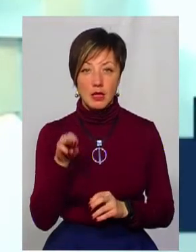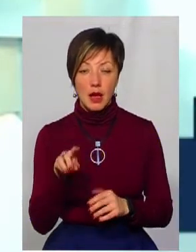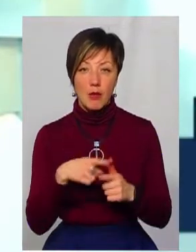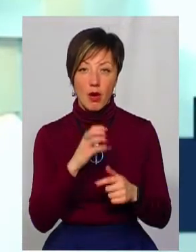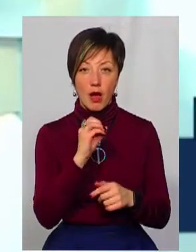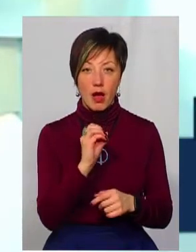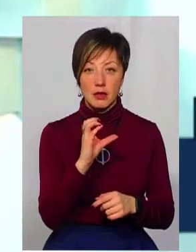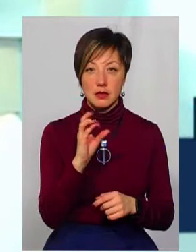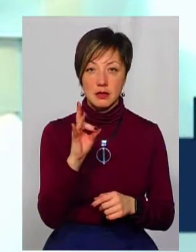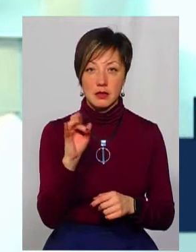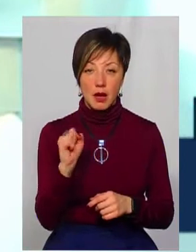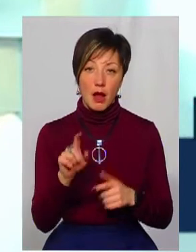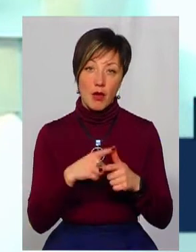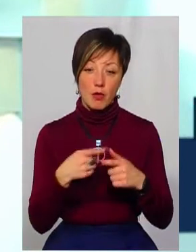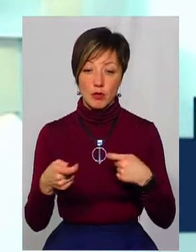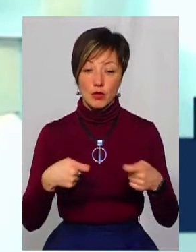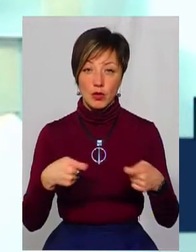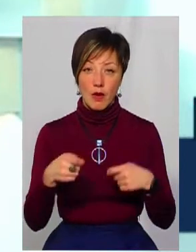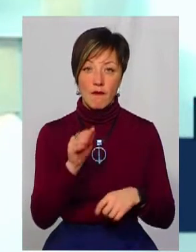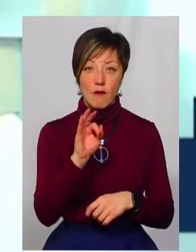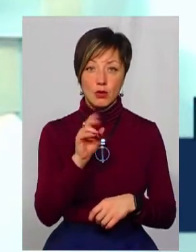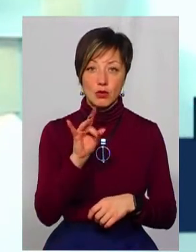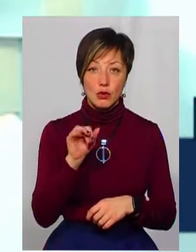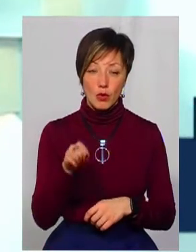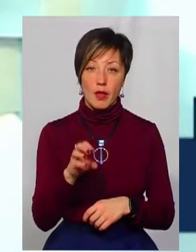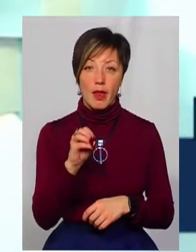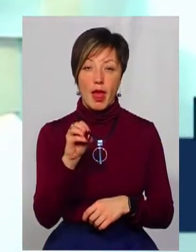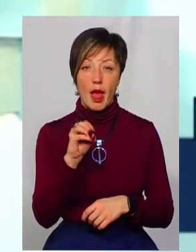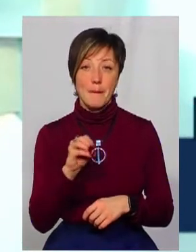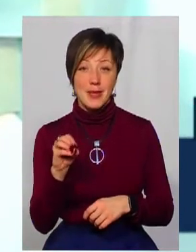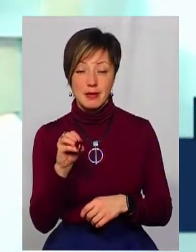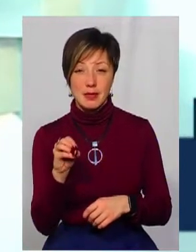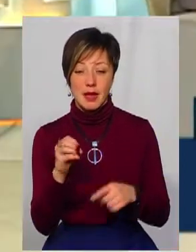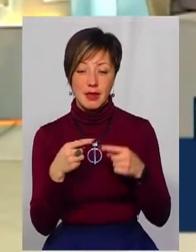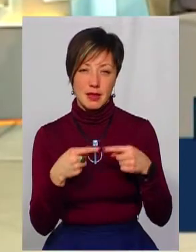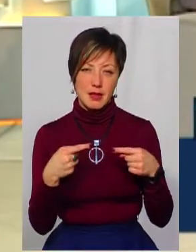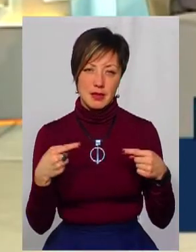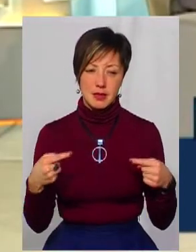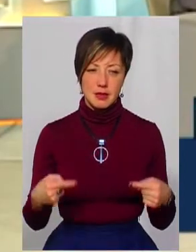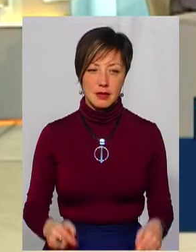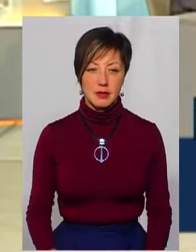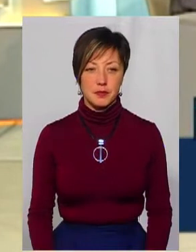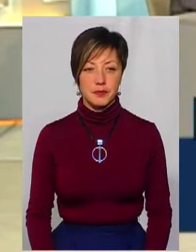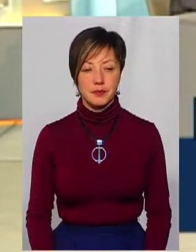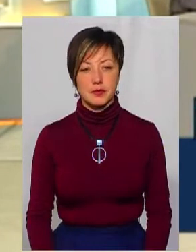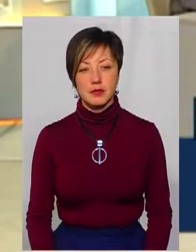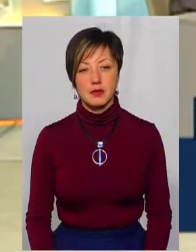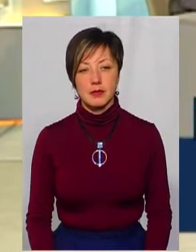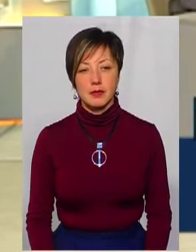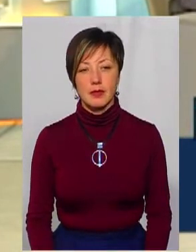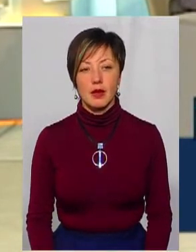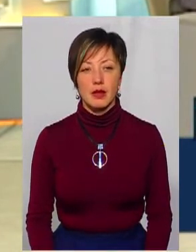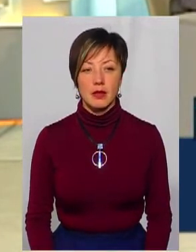можна придбати зараз вже в мережах торгівельних. Це Foxtrot, Epicenter. Ну, в різних, так. Да. Можна